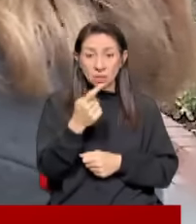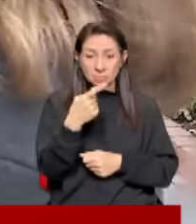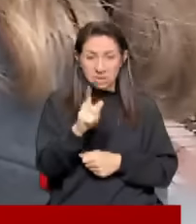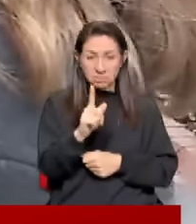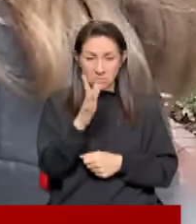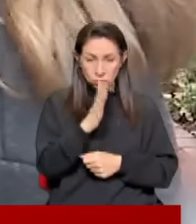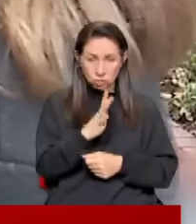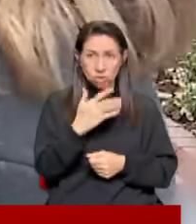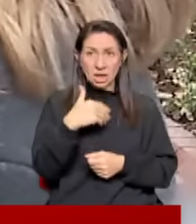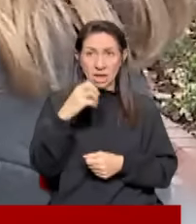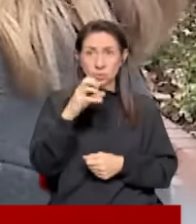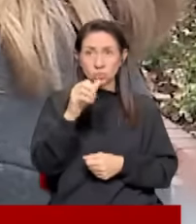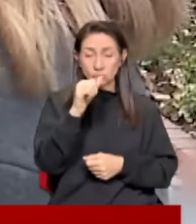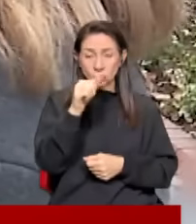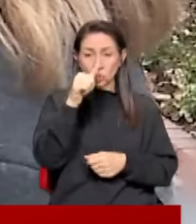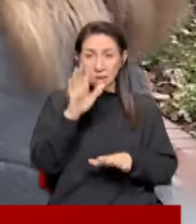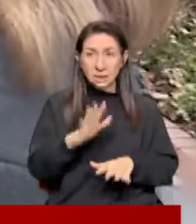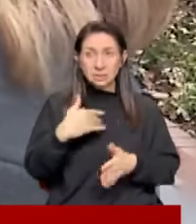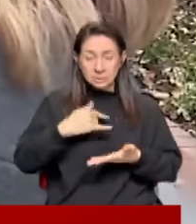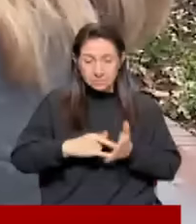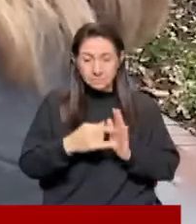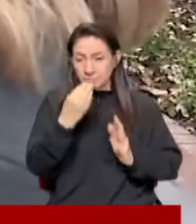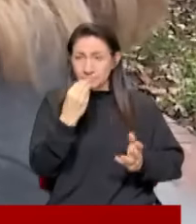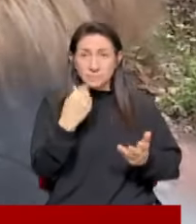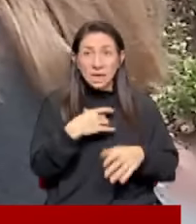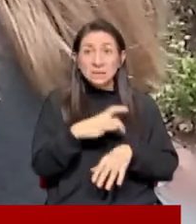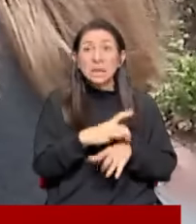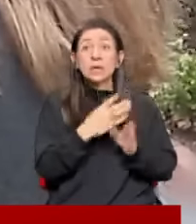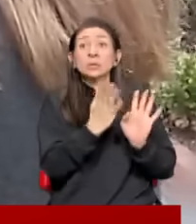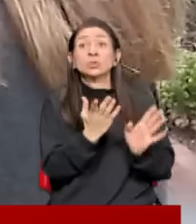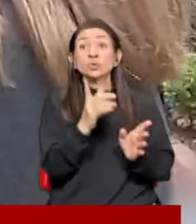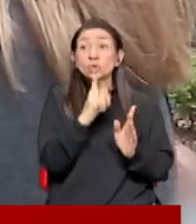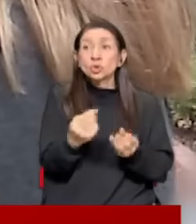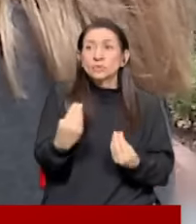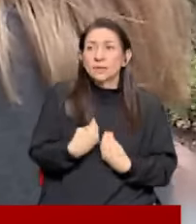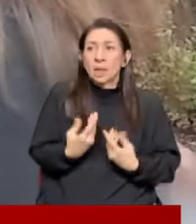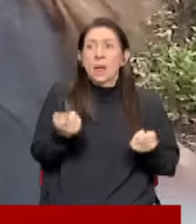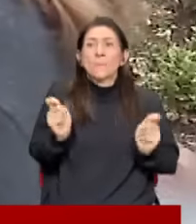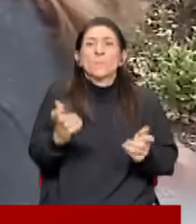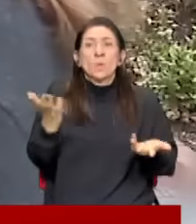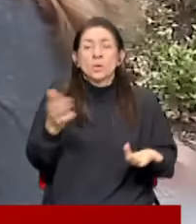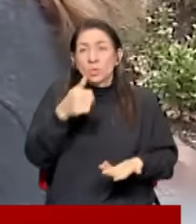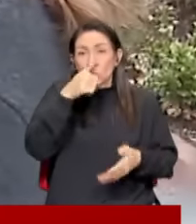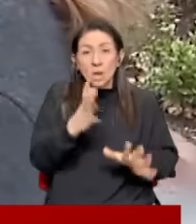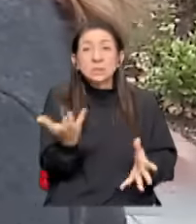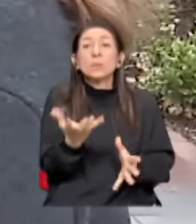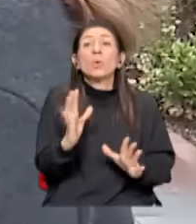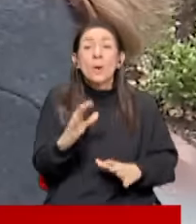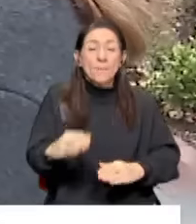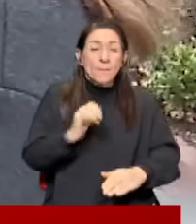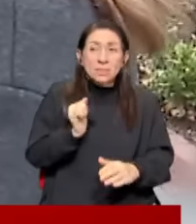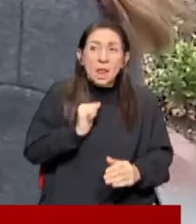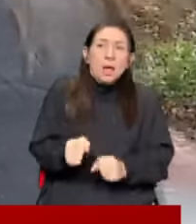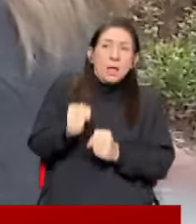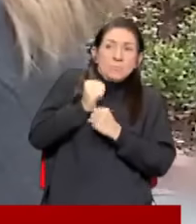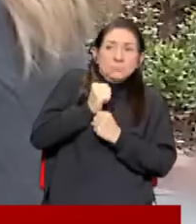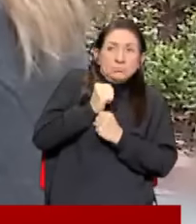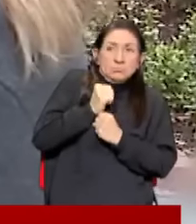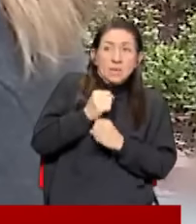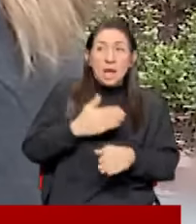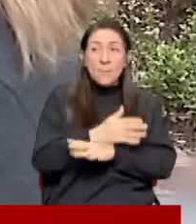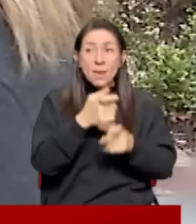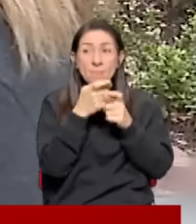lirayla. Elektrik, su, doğalgaz, geçim. Hastaneye gidemiyorum. Söz verdiler ama yapmıyorlar ki. Doğalgazı yakamıyorum. Battaniyeyle oturuyorum evimde.